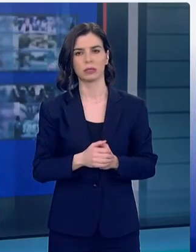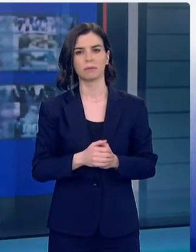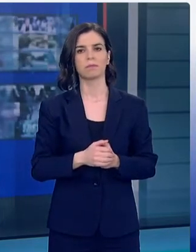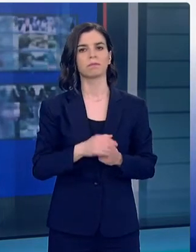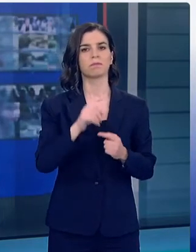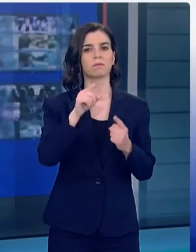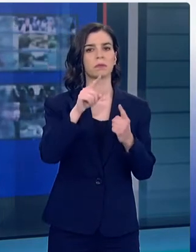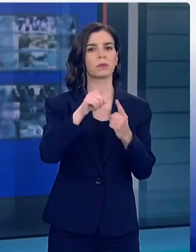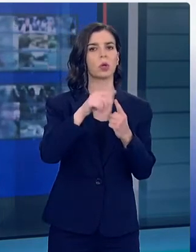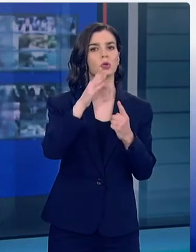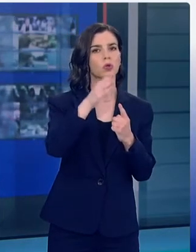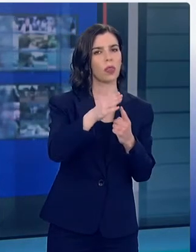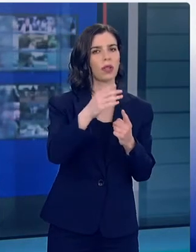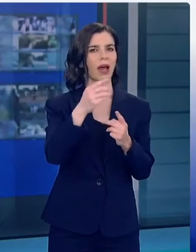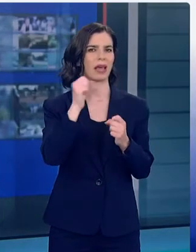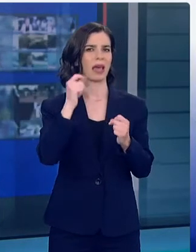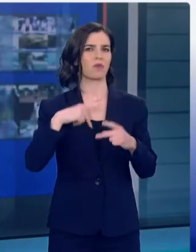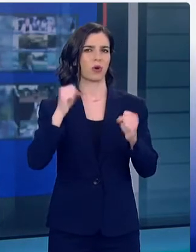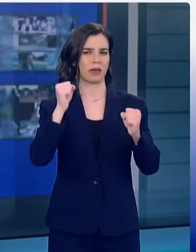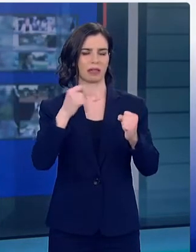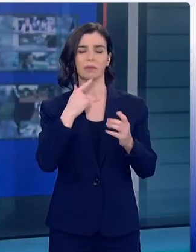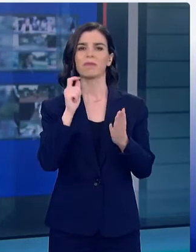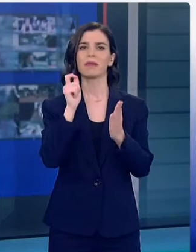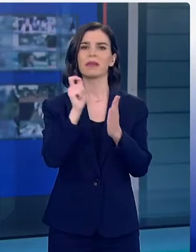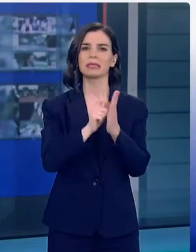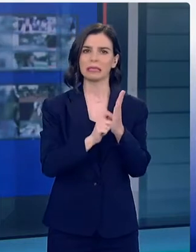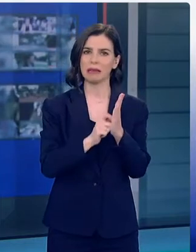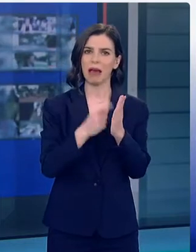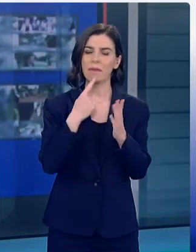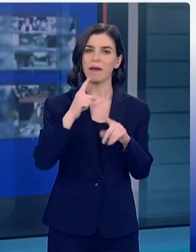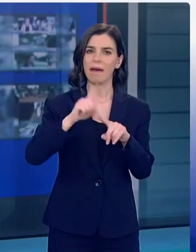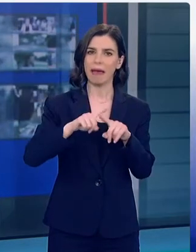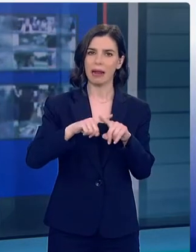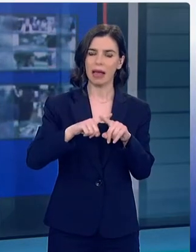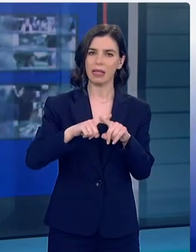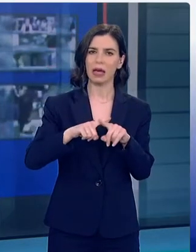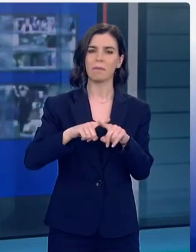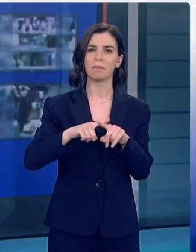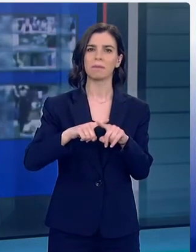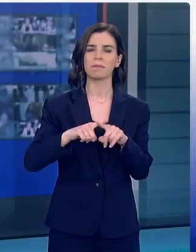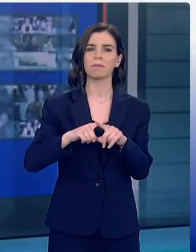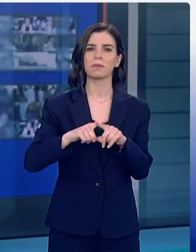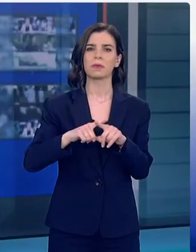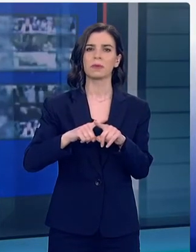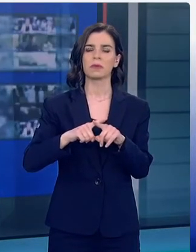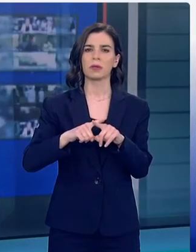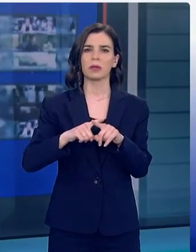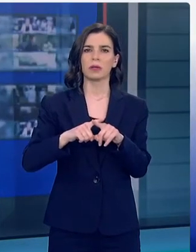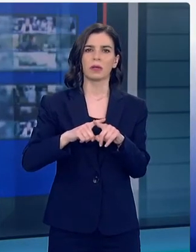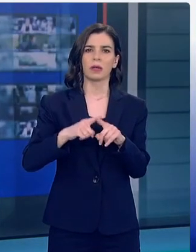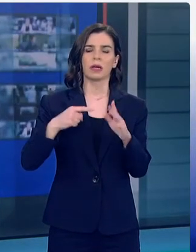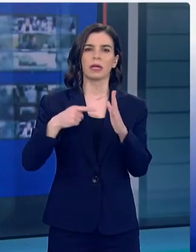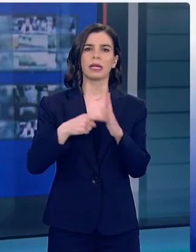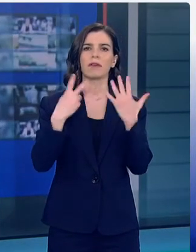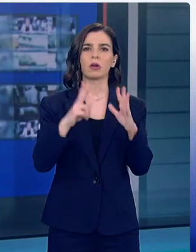κύριε Κοντοζαμάνη, με βάση τα επίσημα στοιχεία, η Ελλάδα έχει μέσο ημερήσιο ρυθμό διενέργειας 1.776